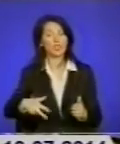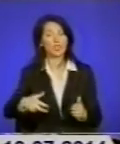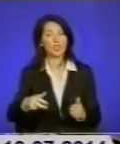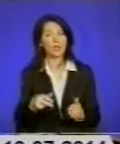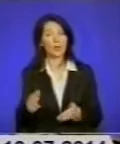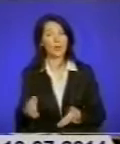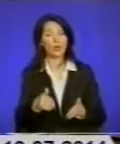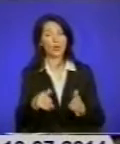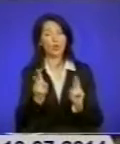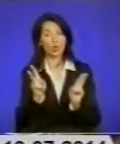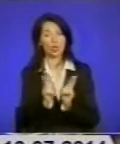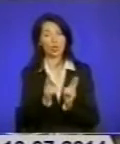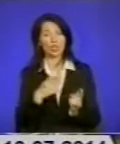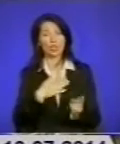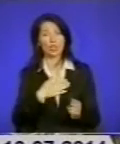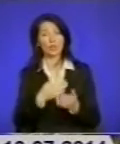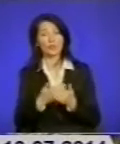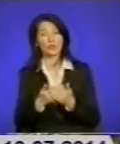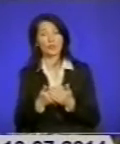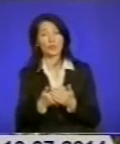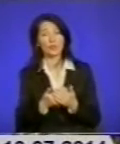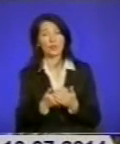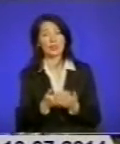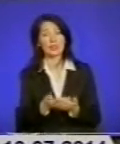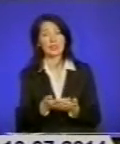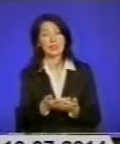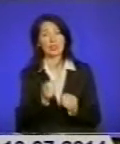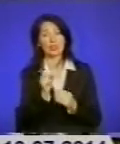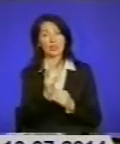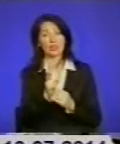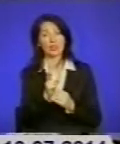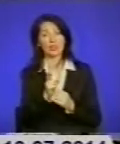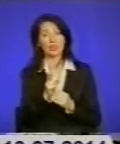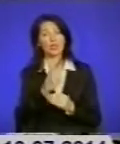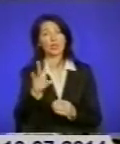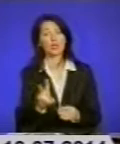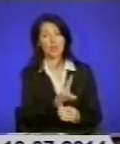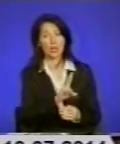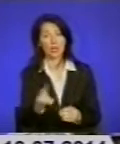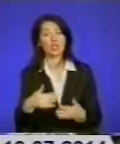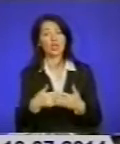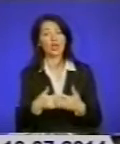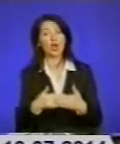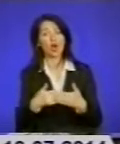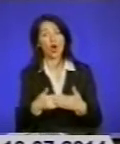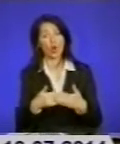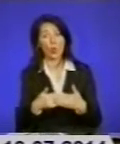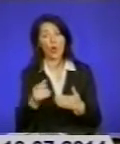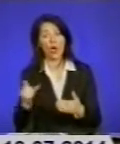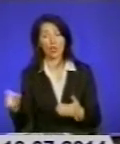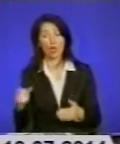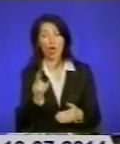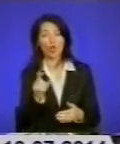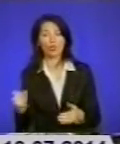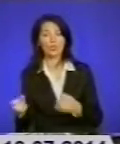По дорозі зустрічали нас десь 12 релігійних громад, люди з